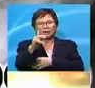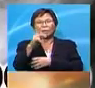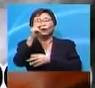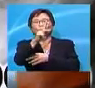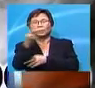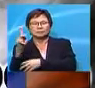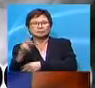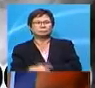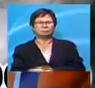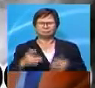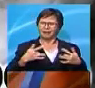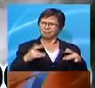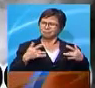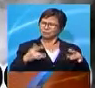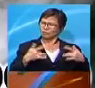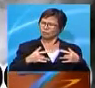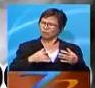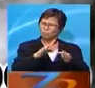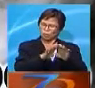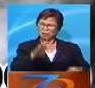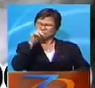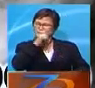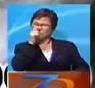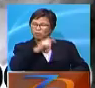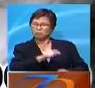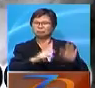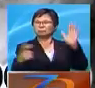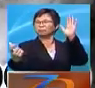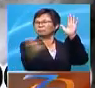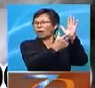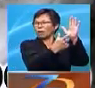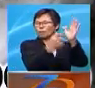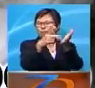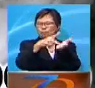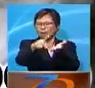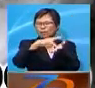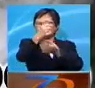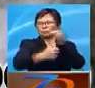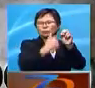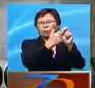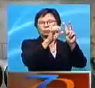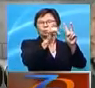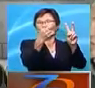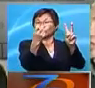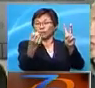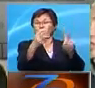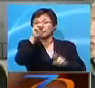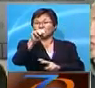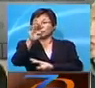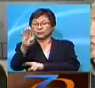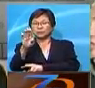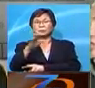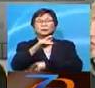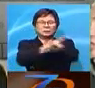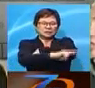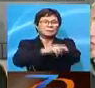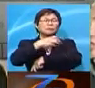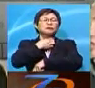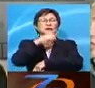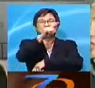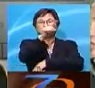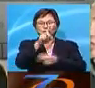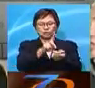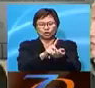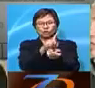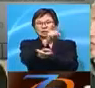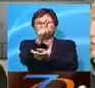kangsar menafikan berita palsu yang jelas tertera tahun Pembayaran adalah pada 2012 menteri besar perak dat seri dr zamri